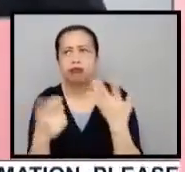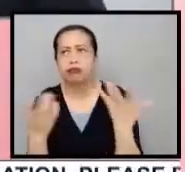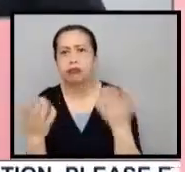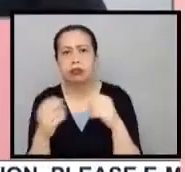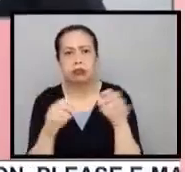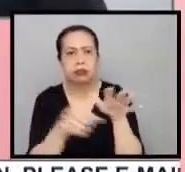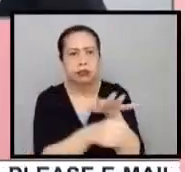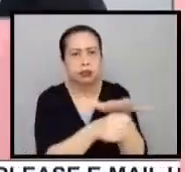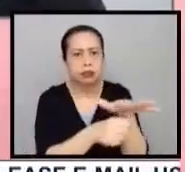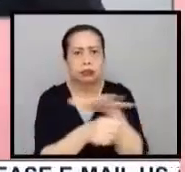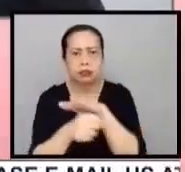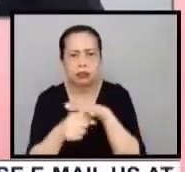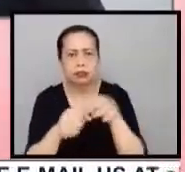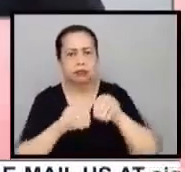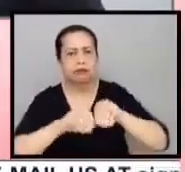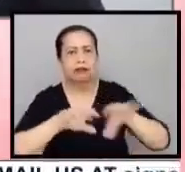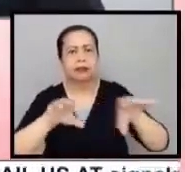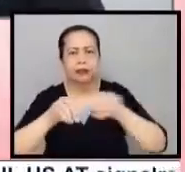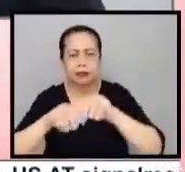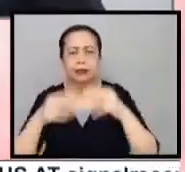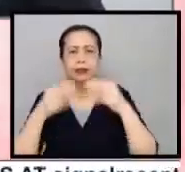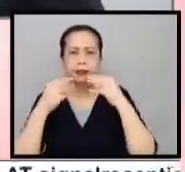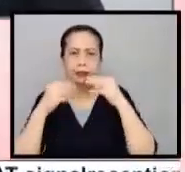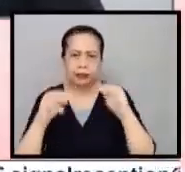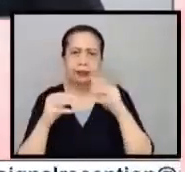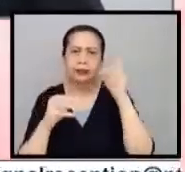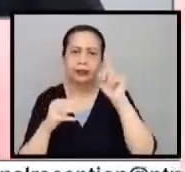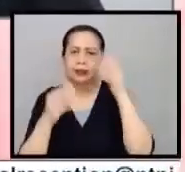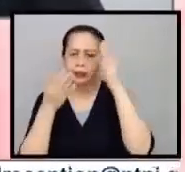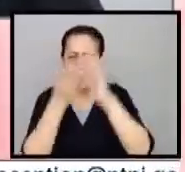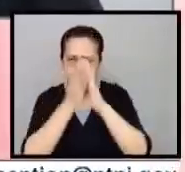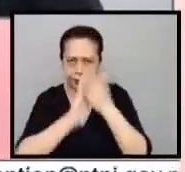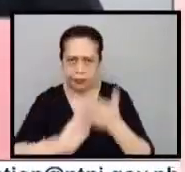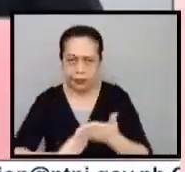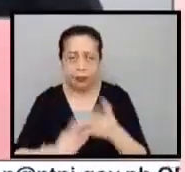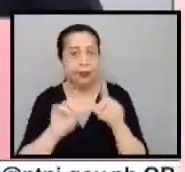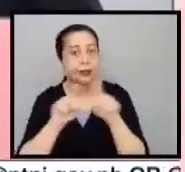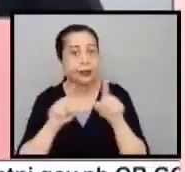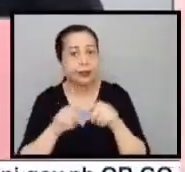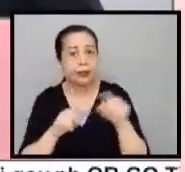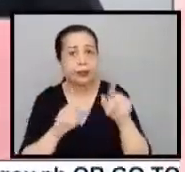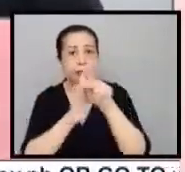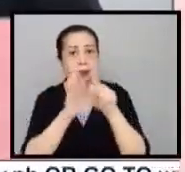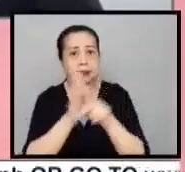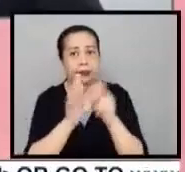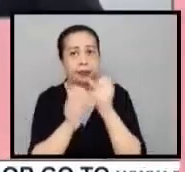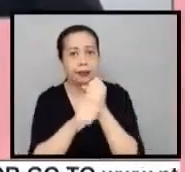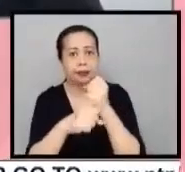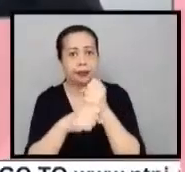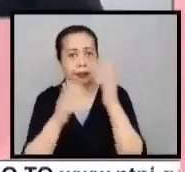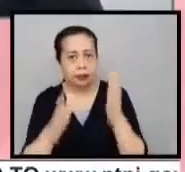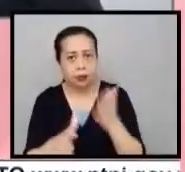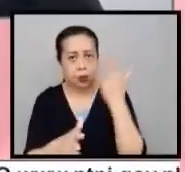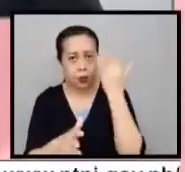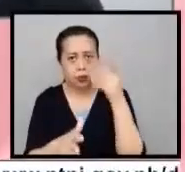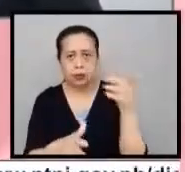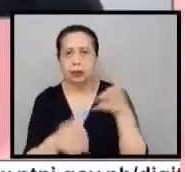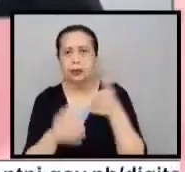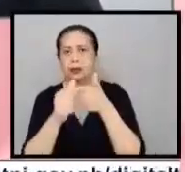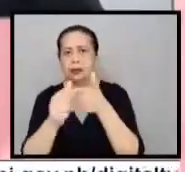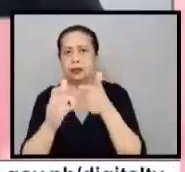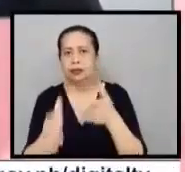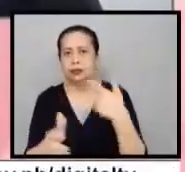nasasakupan ay ipalaganap rin yung mensahe ng kapayapaan. At ganoon din po sa mga policy makers dahil sila po yung leader ng ating